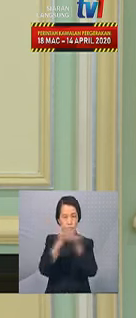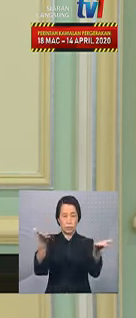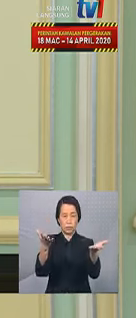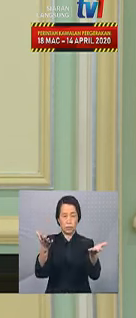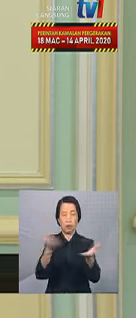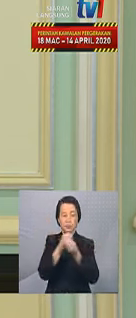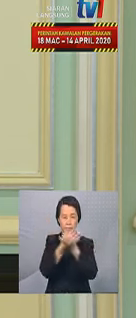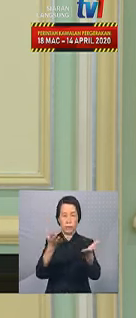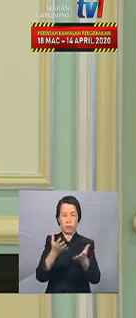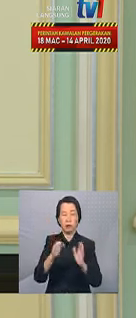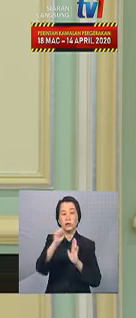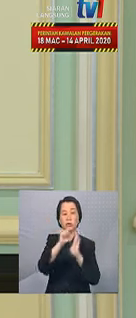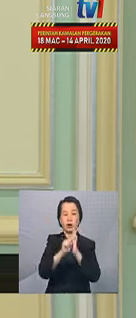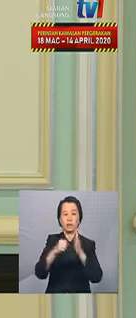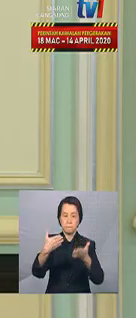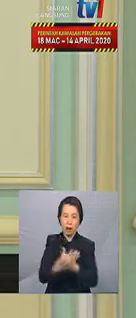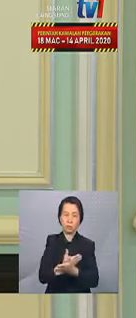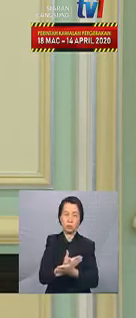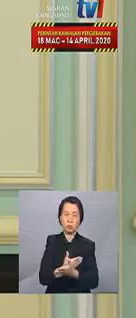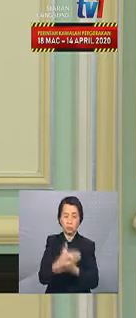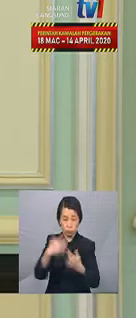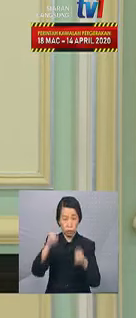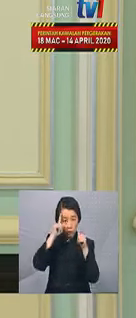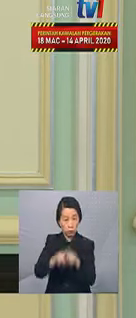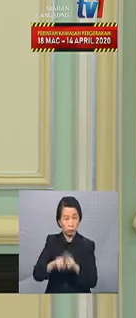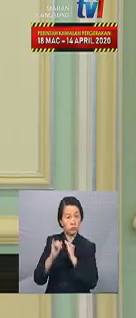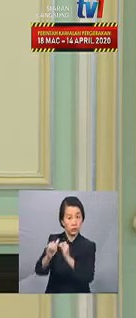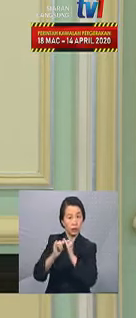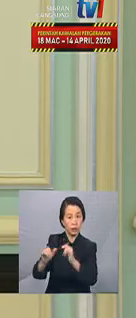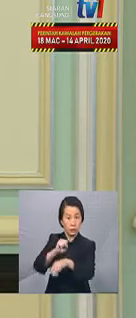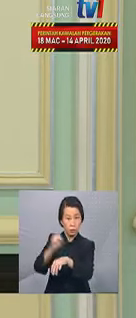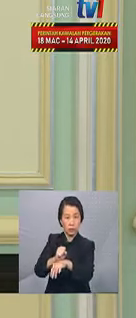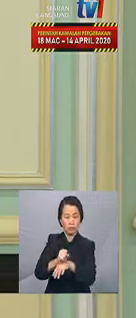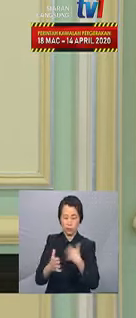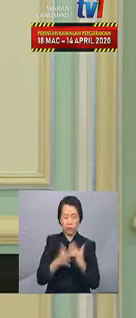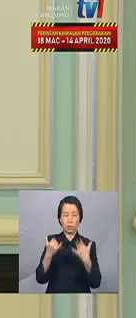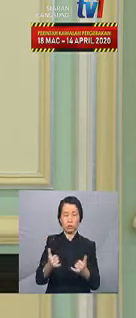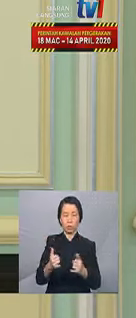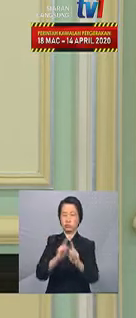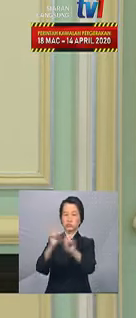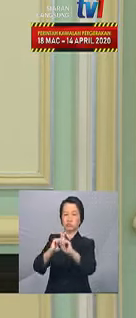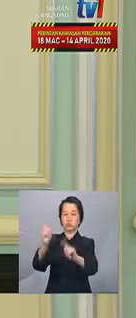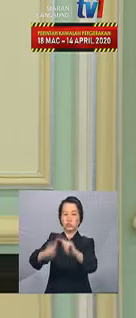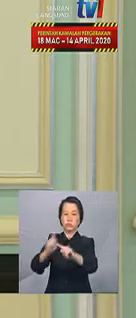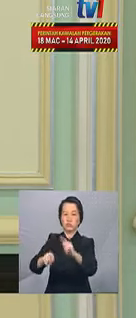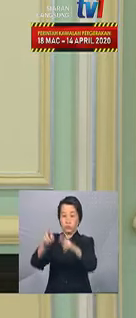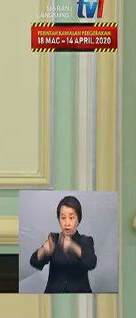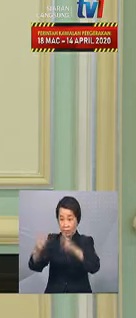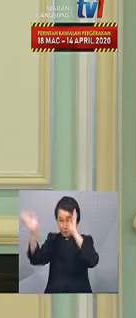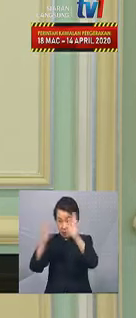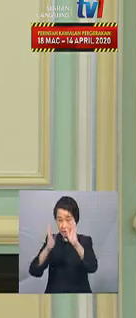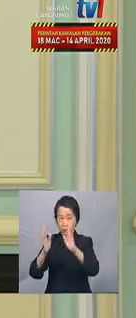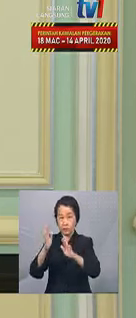kita mengenai syarat-syarat yang telah pun dipersetujui. Setakat hari ini kita masih lagi tidak membenarkan rakyat kita